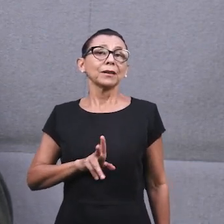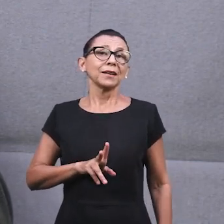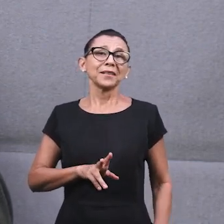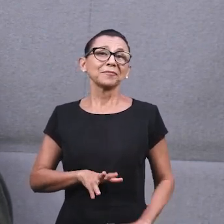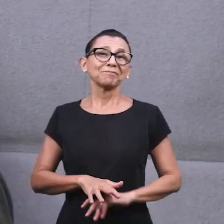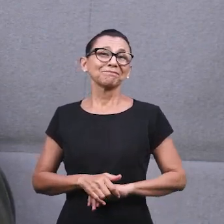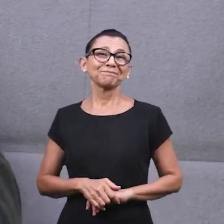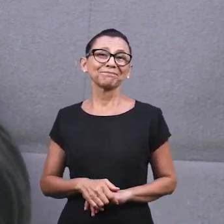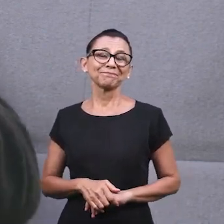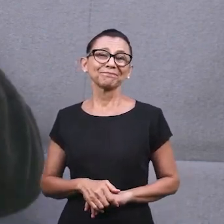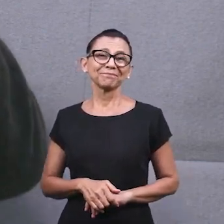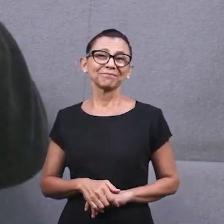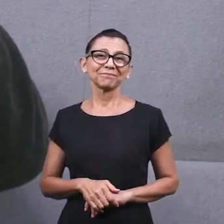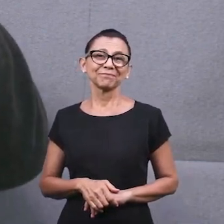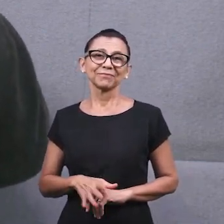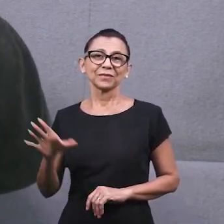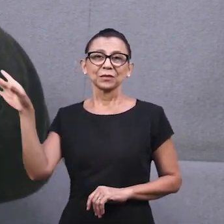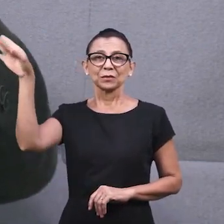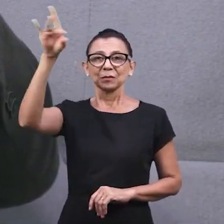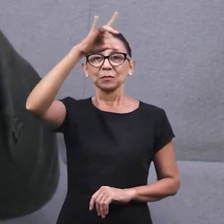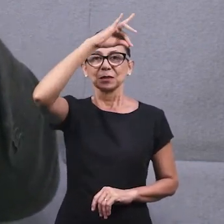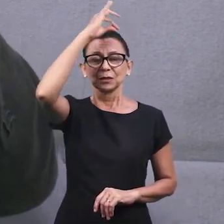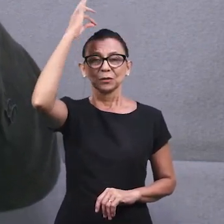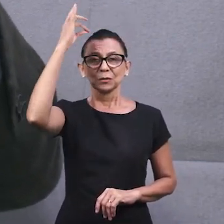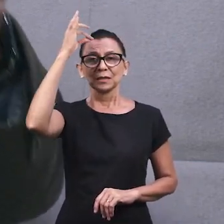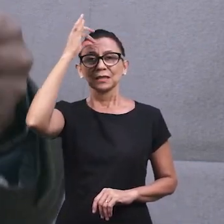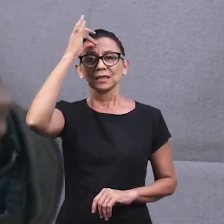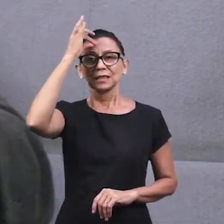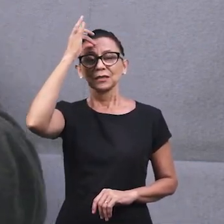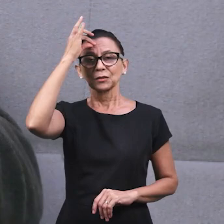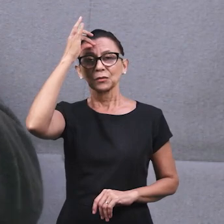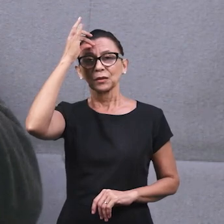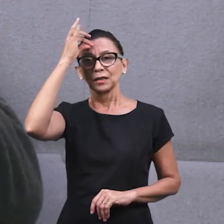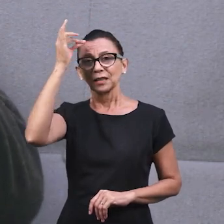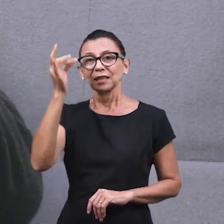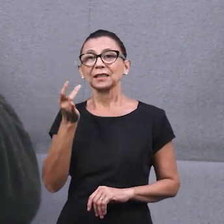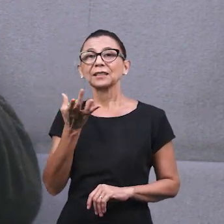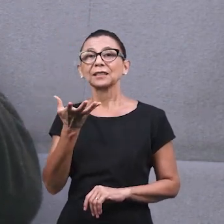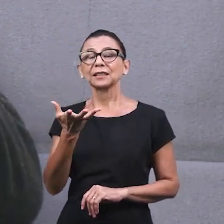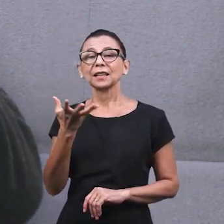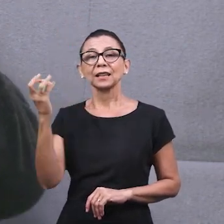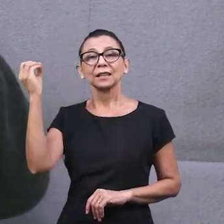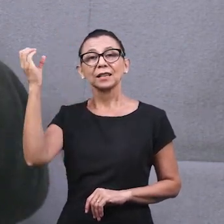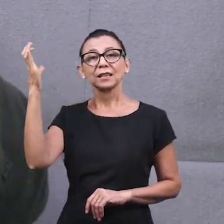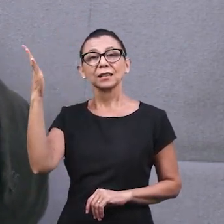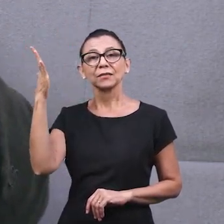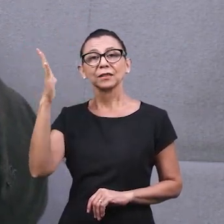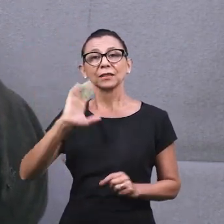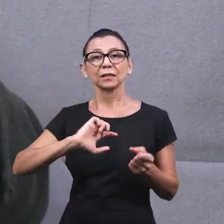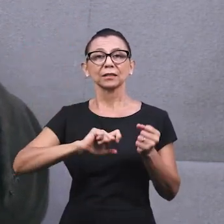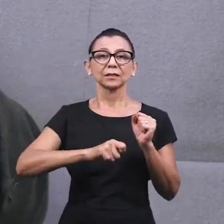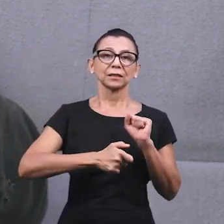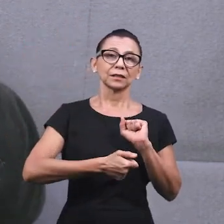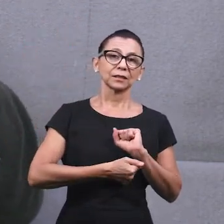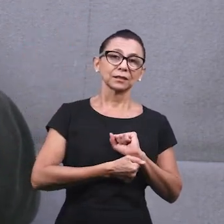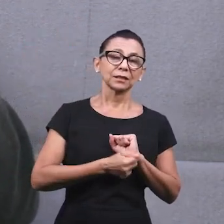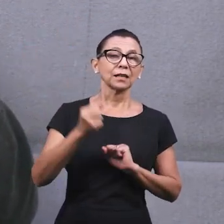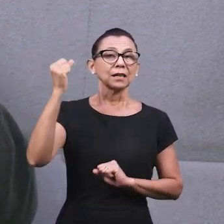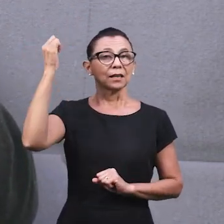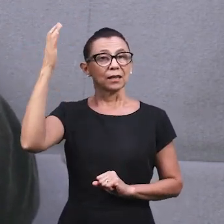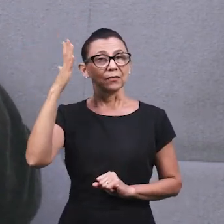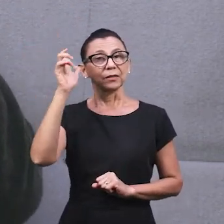Saint-Esprit veut, c'est la manifestation du mystère. C'est révéler le mystère,